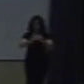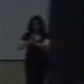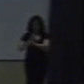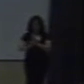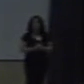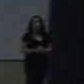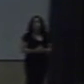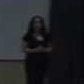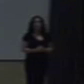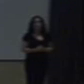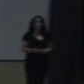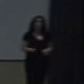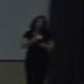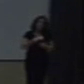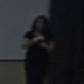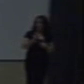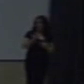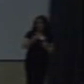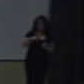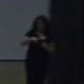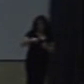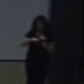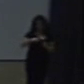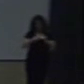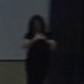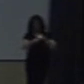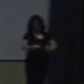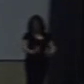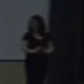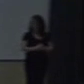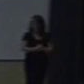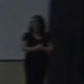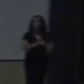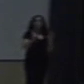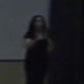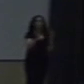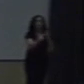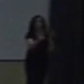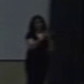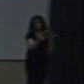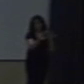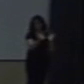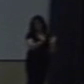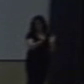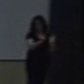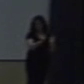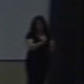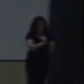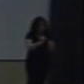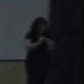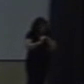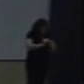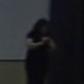ajudat molt des d'aquesta casa. Un ha estat el llibre d'estil de la corporació i m'ha fet reflexionar molt sobre això,